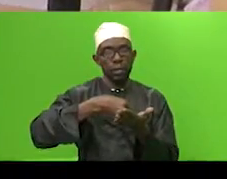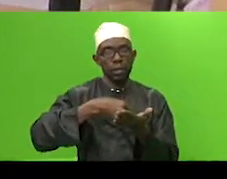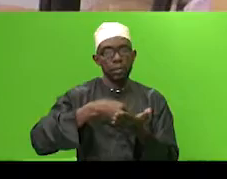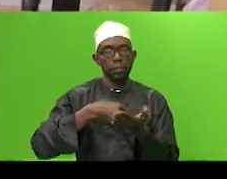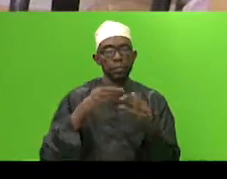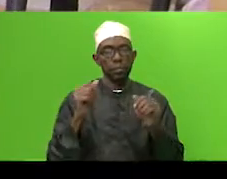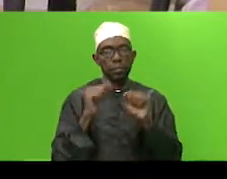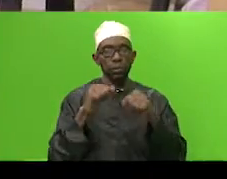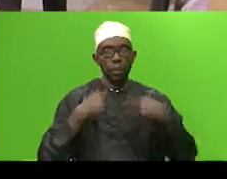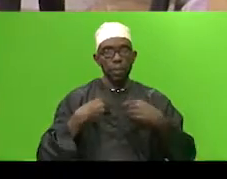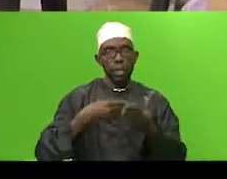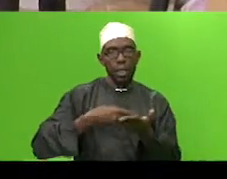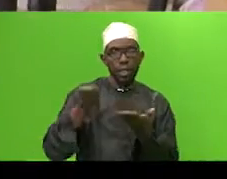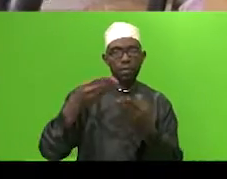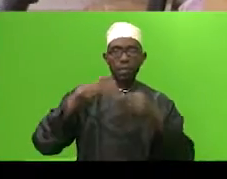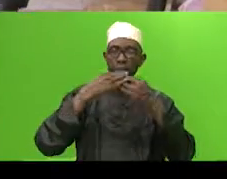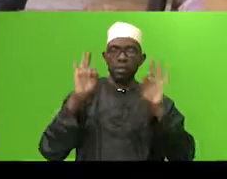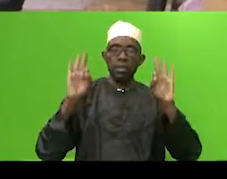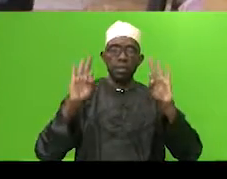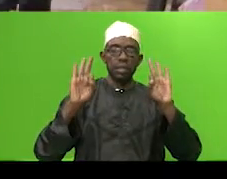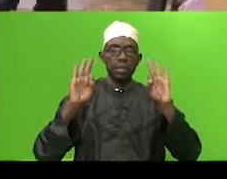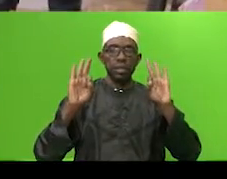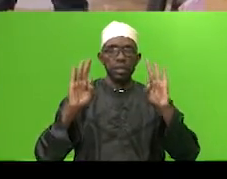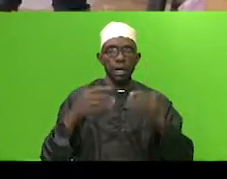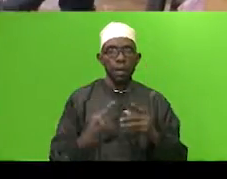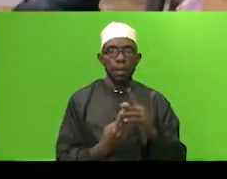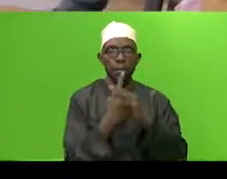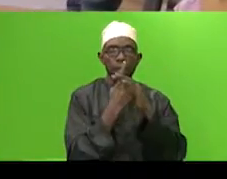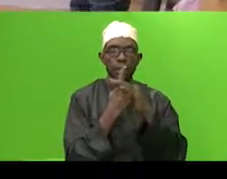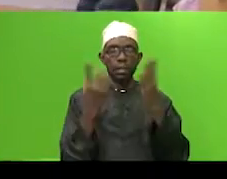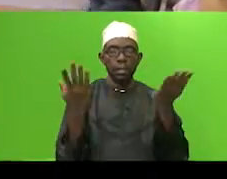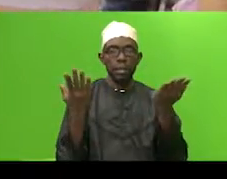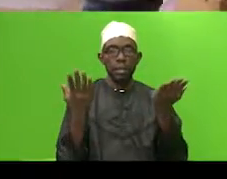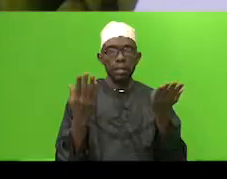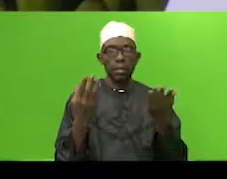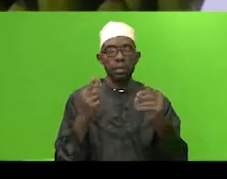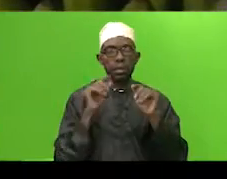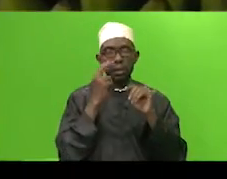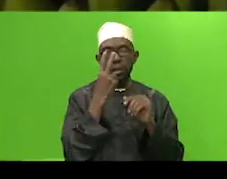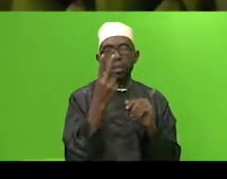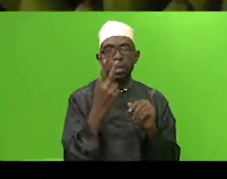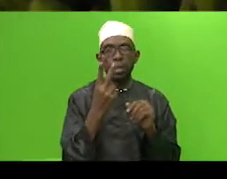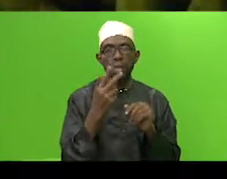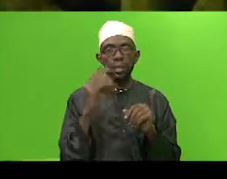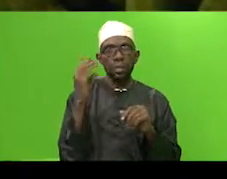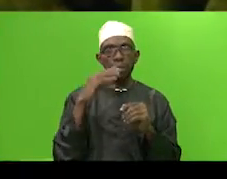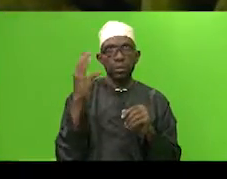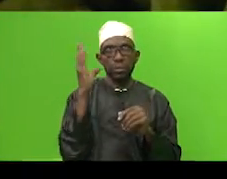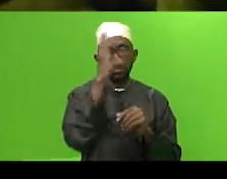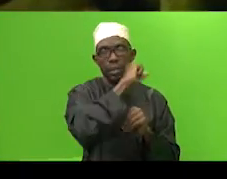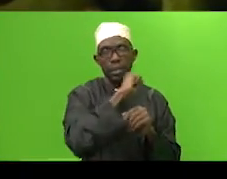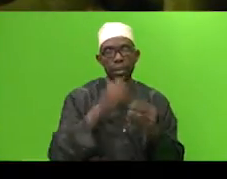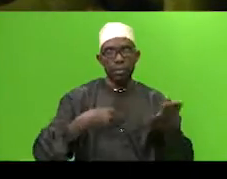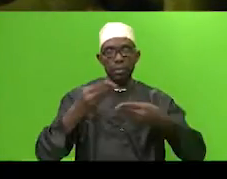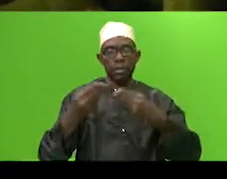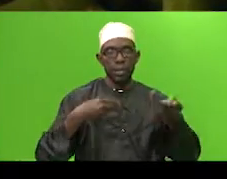Inanibidi pia niwapee kama bure. Kama ule mtu ametokea ana na unaona sitaki kuachwa na hiyo